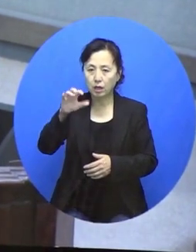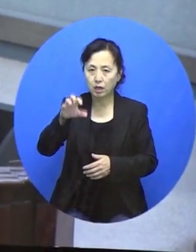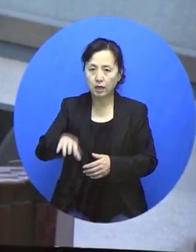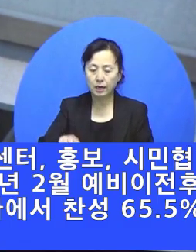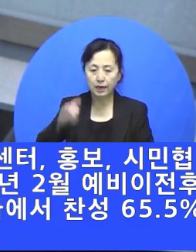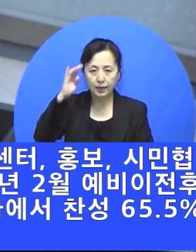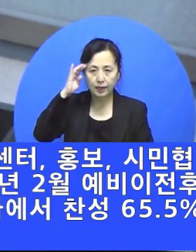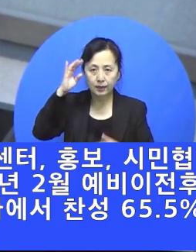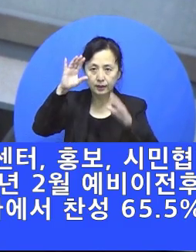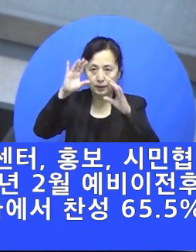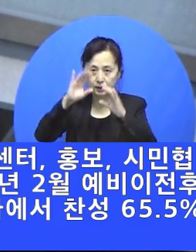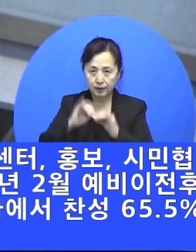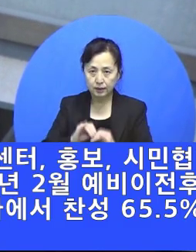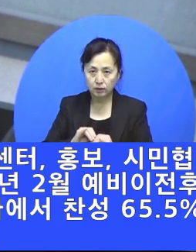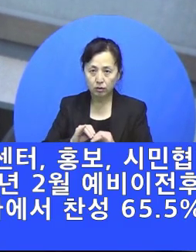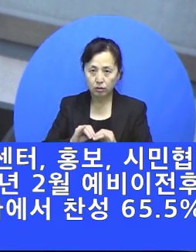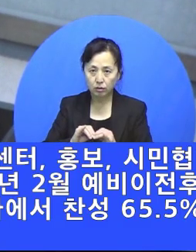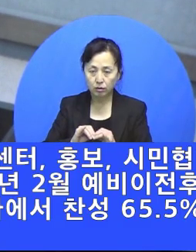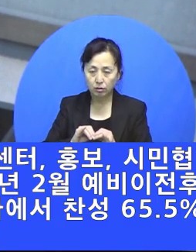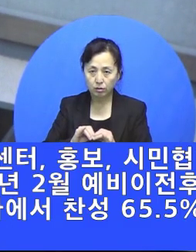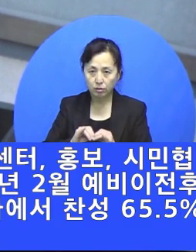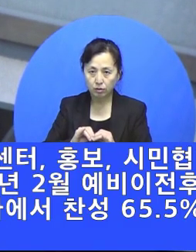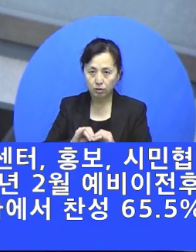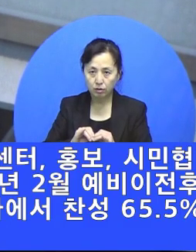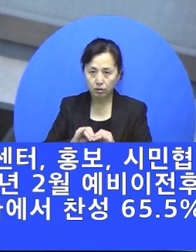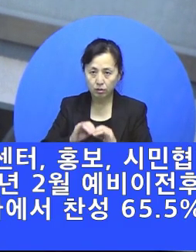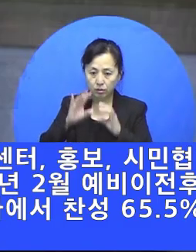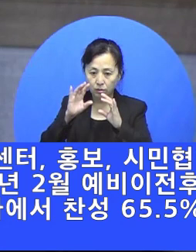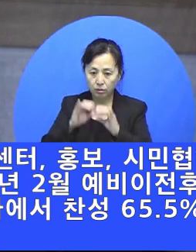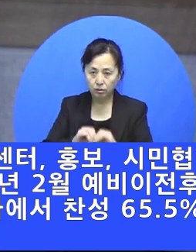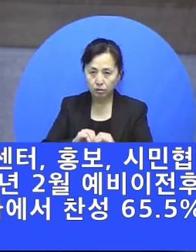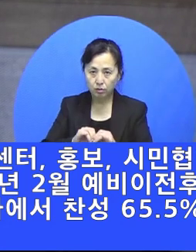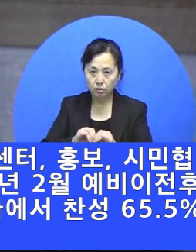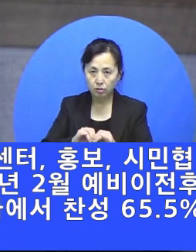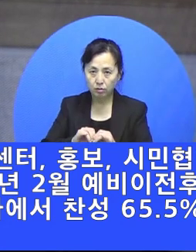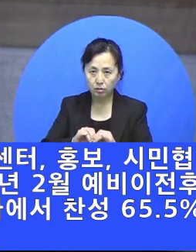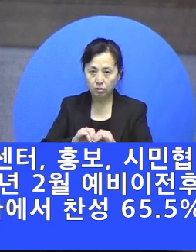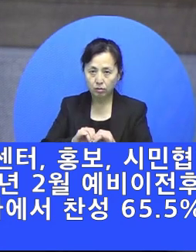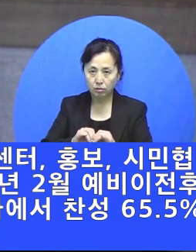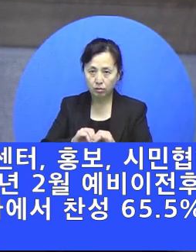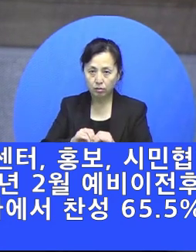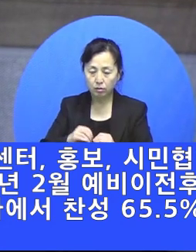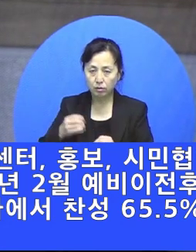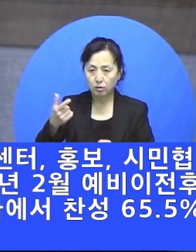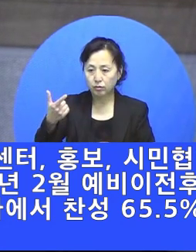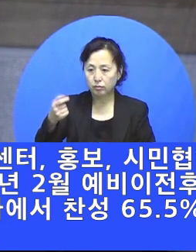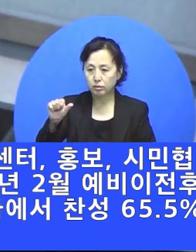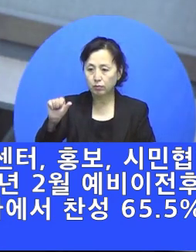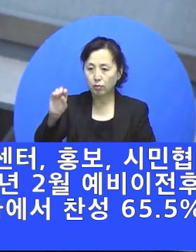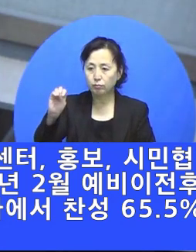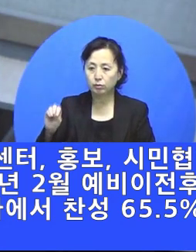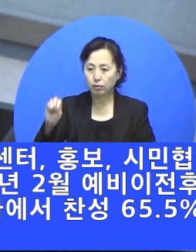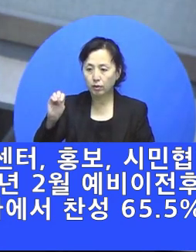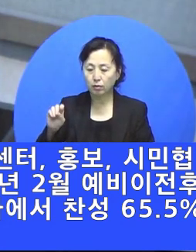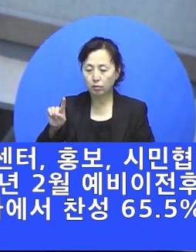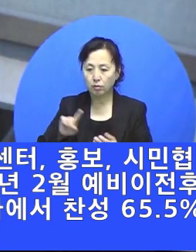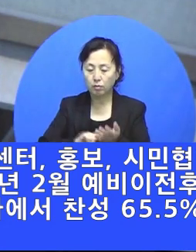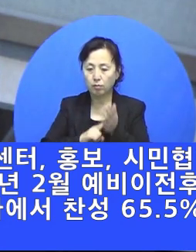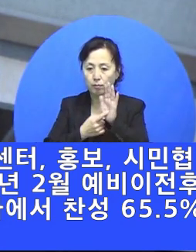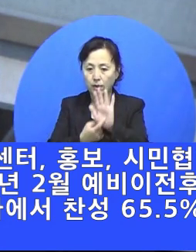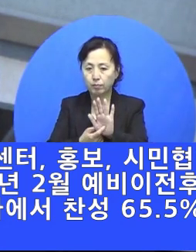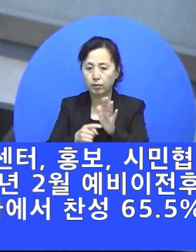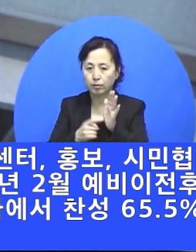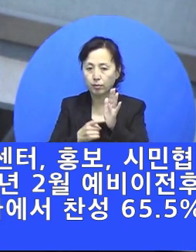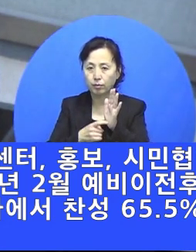혹시 이거 질문을 어떻게 물어봤는지 알고 계십니까? 뭐 제가 알 수가 없었죠. 이게 그 중부일보랑